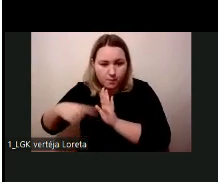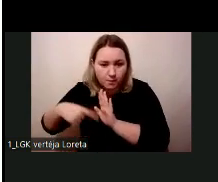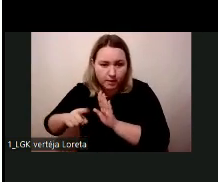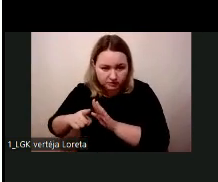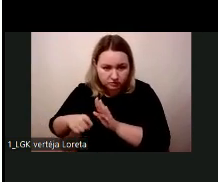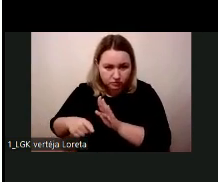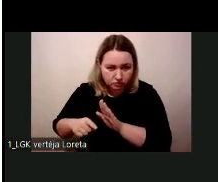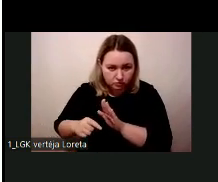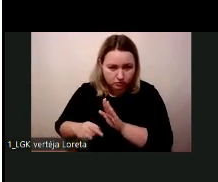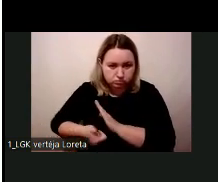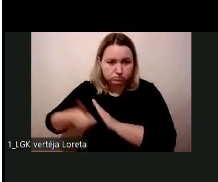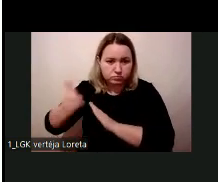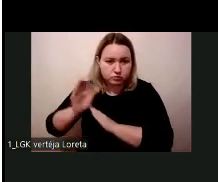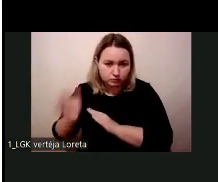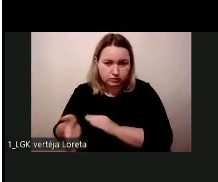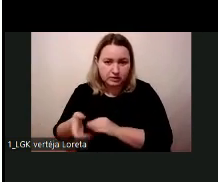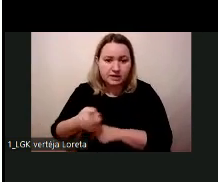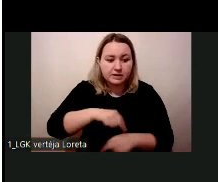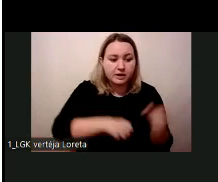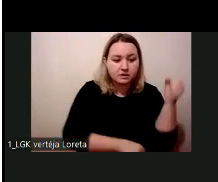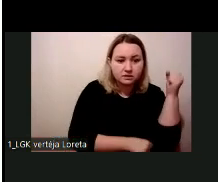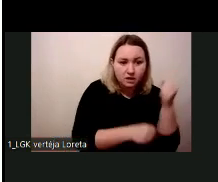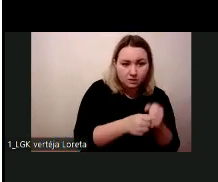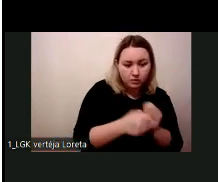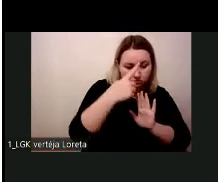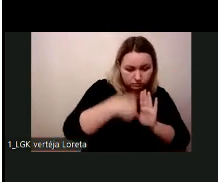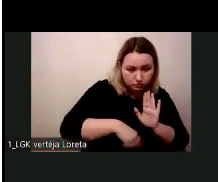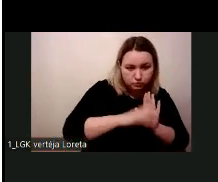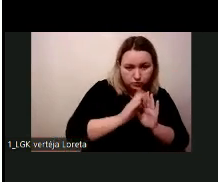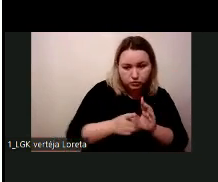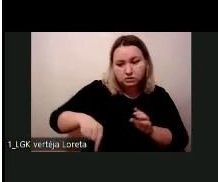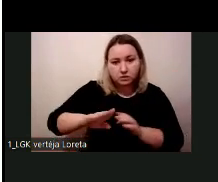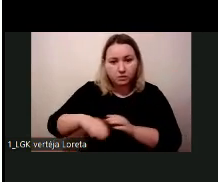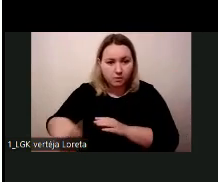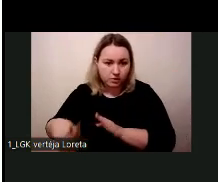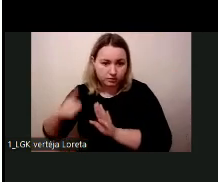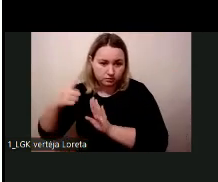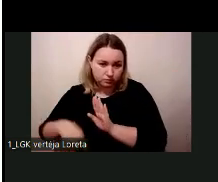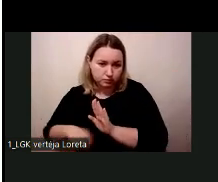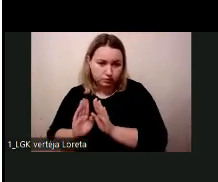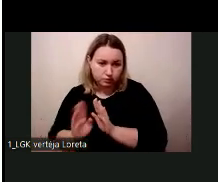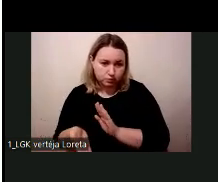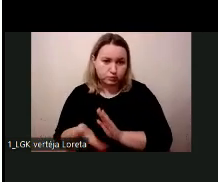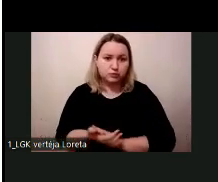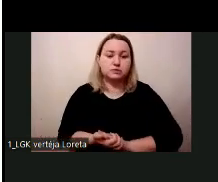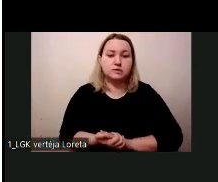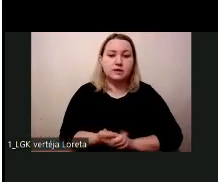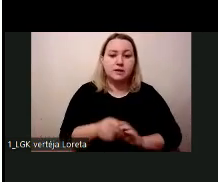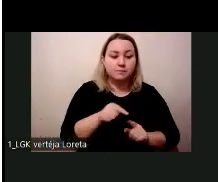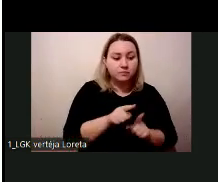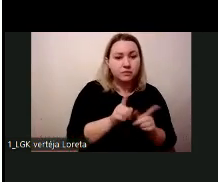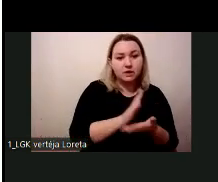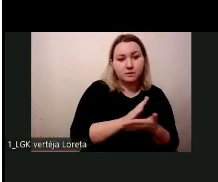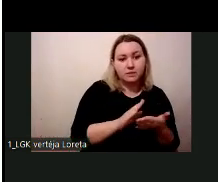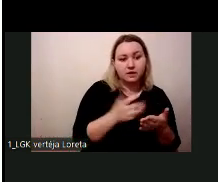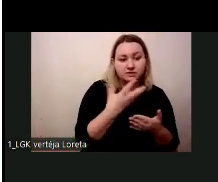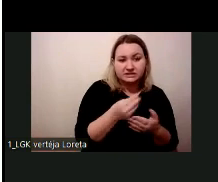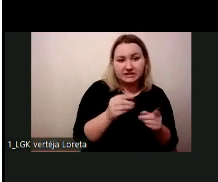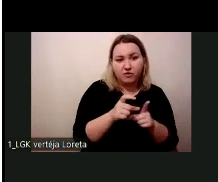kad personalas taps labiau pasitikintis dėl to, kaip jie įdiegs raštingumo pagrindus į savo